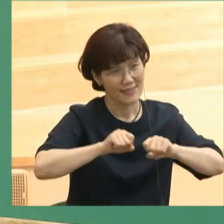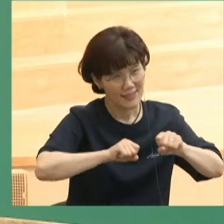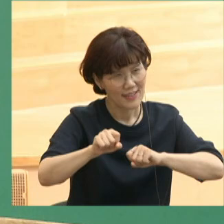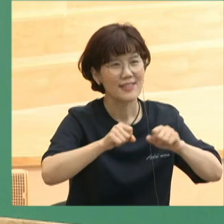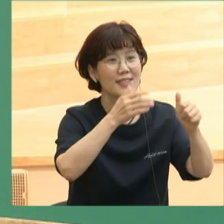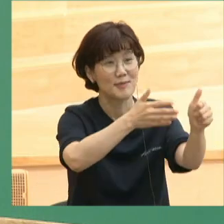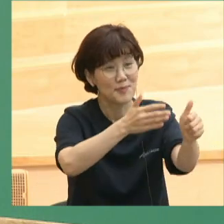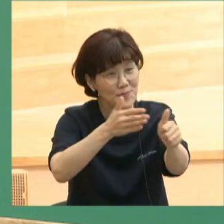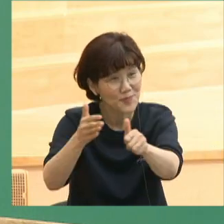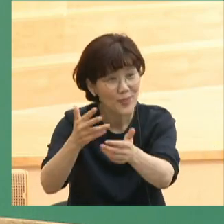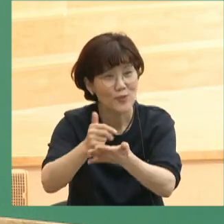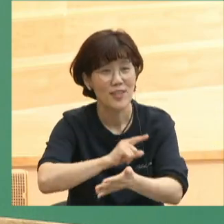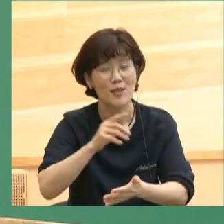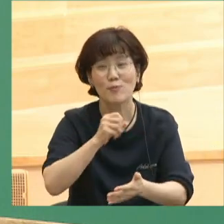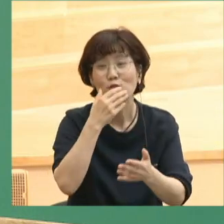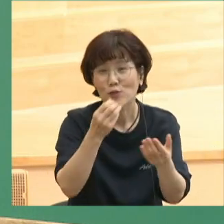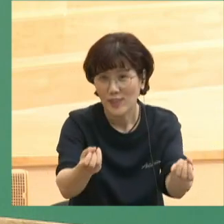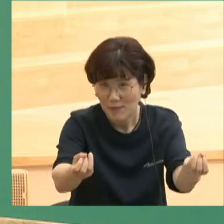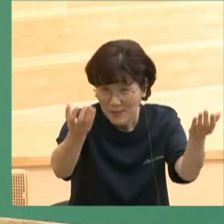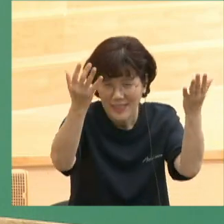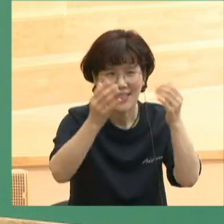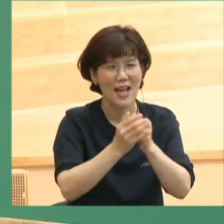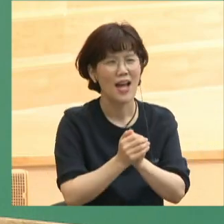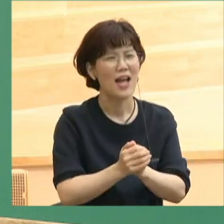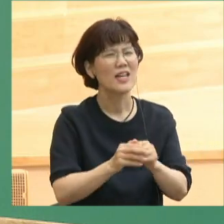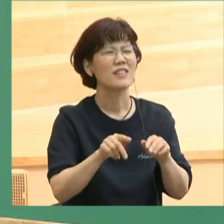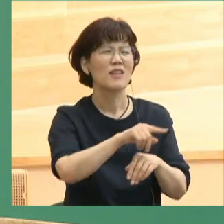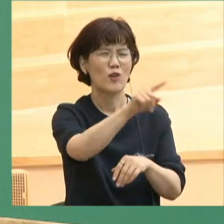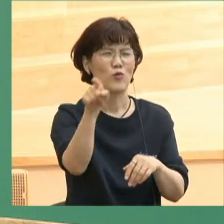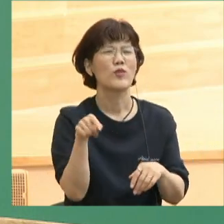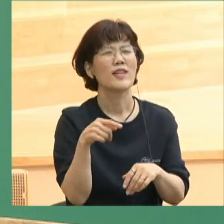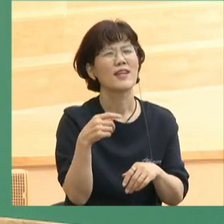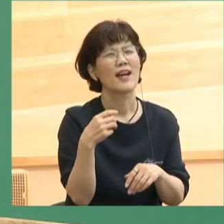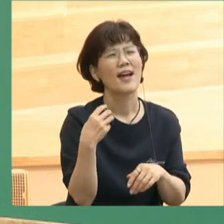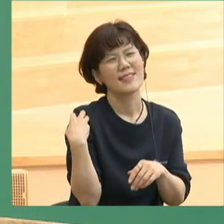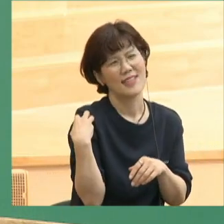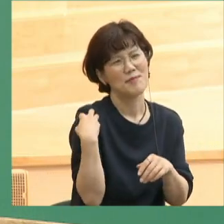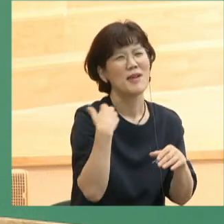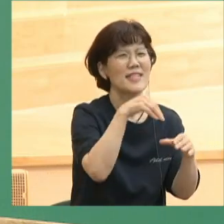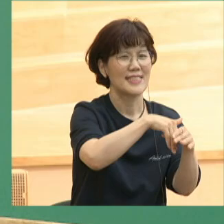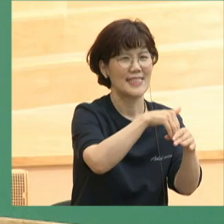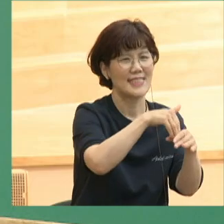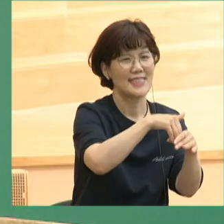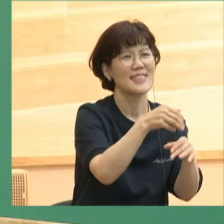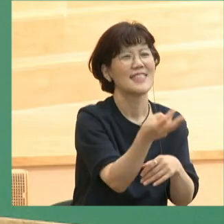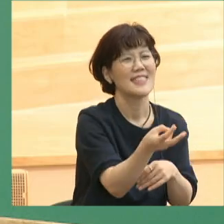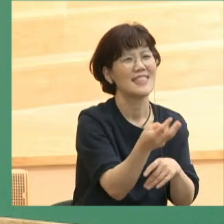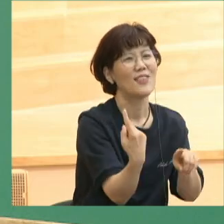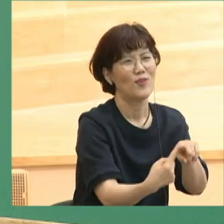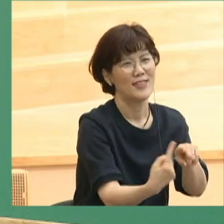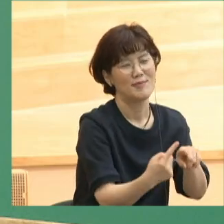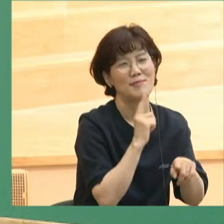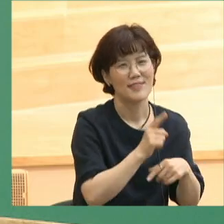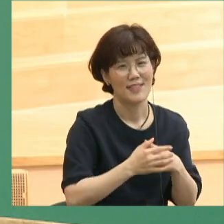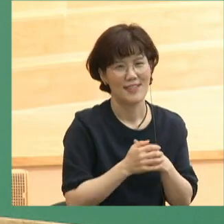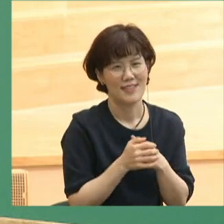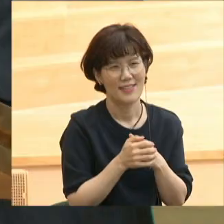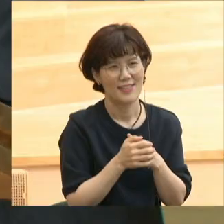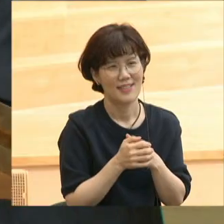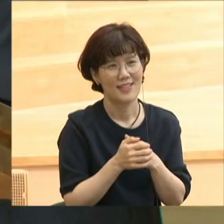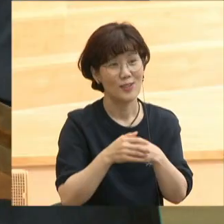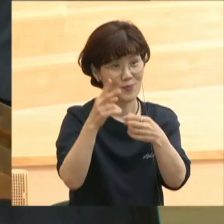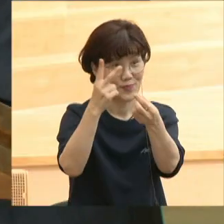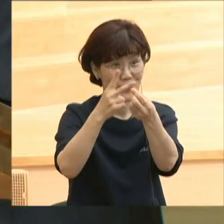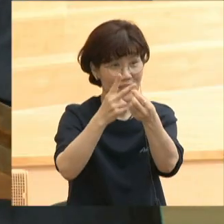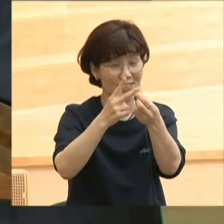있기를 주의 이름으로 축원합니다. 아멘. 이게 우리가 심어야 될 씨앗이란 말이에요. 씨앗. 두